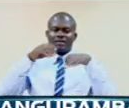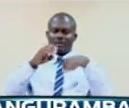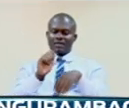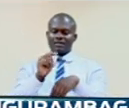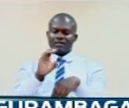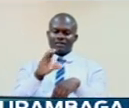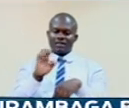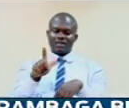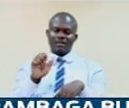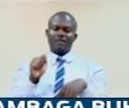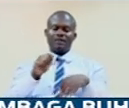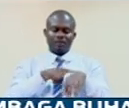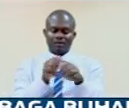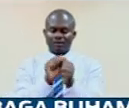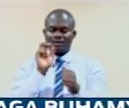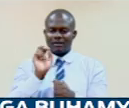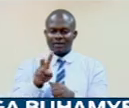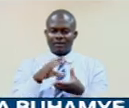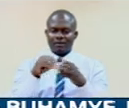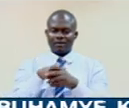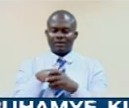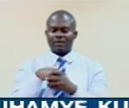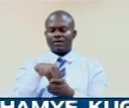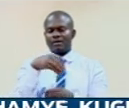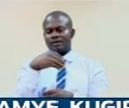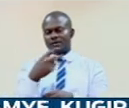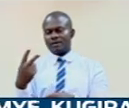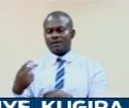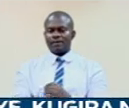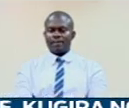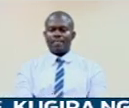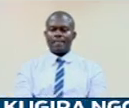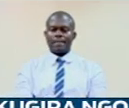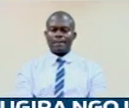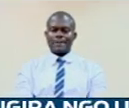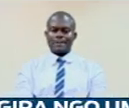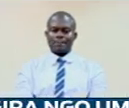igumye ku mwanya wa 12 n'amanota 22. Eric Ntakimana, Televiziyo y'u Rwanda.